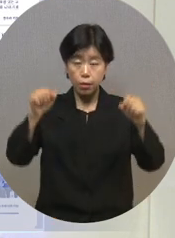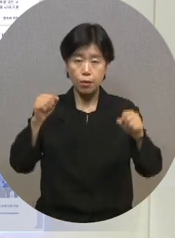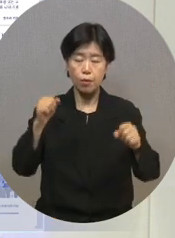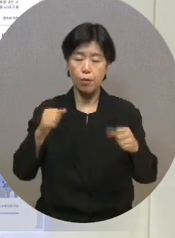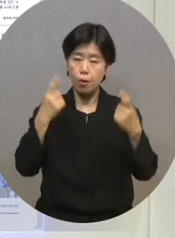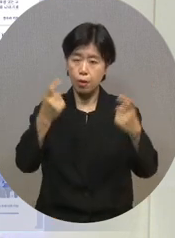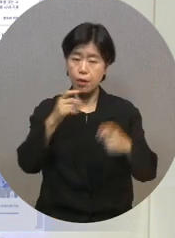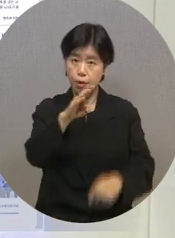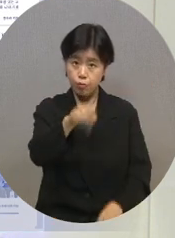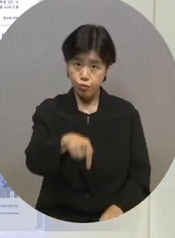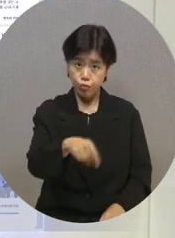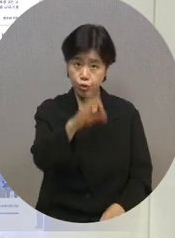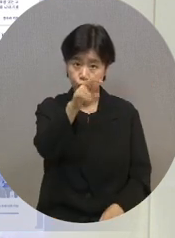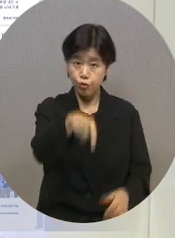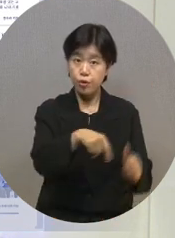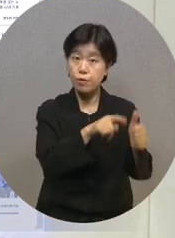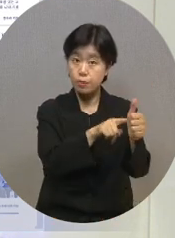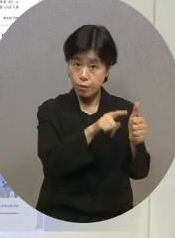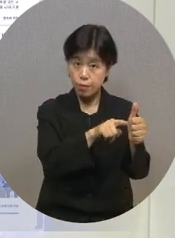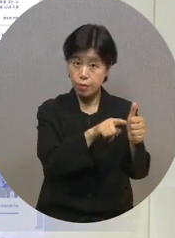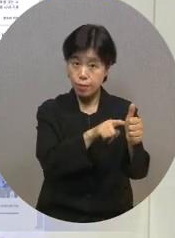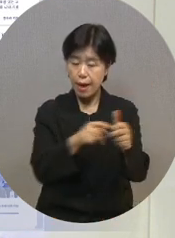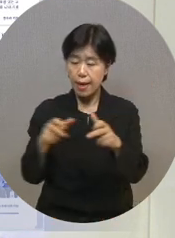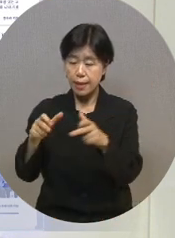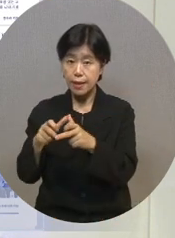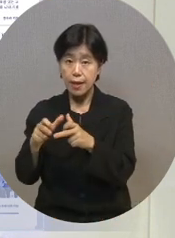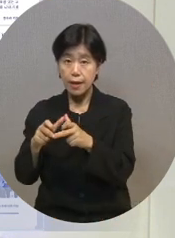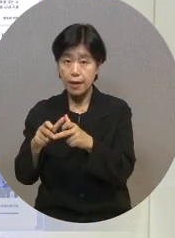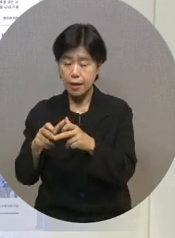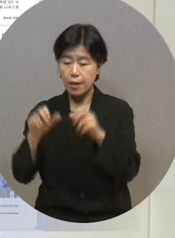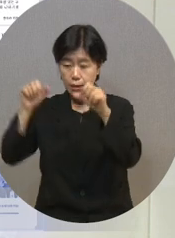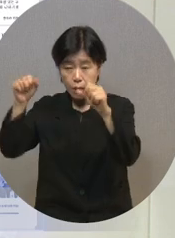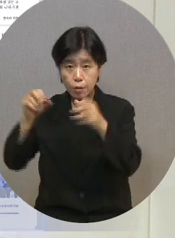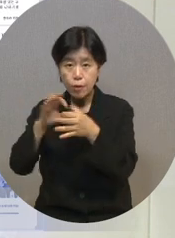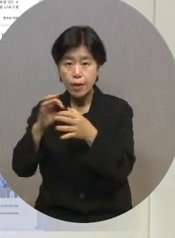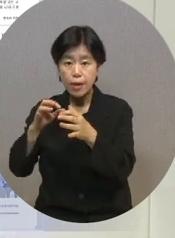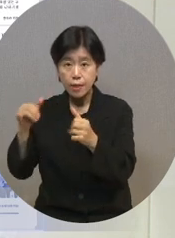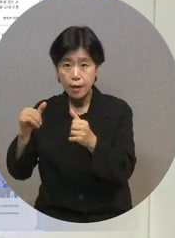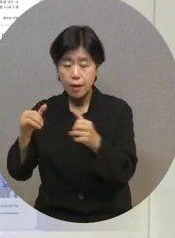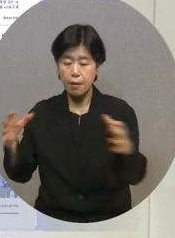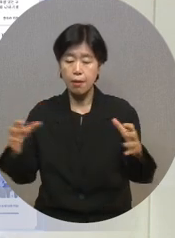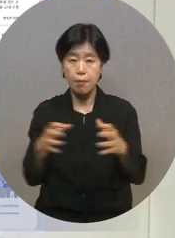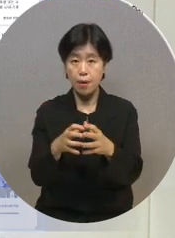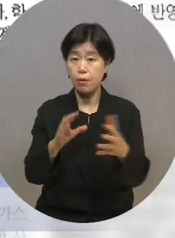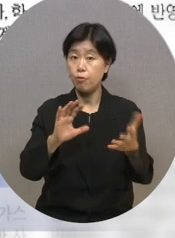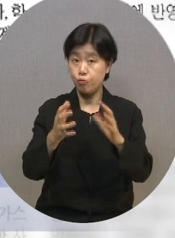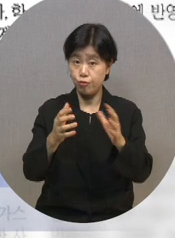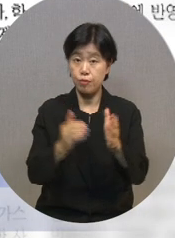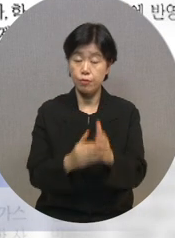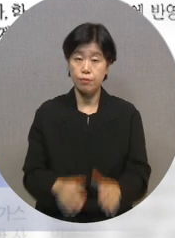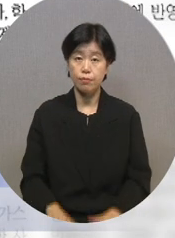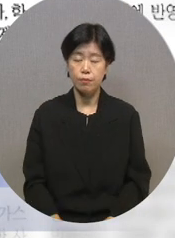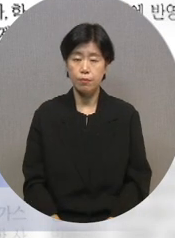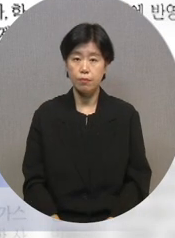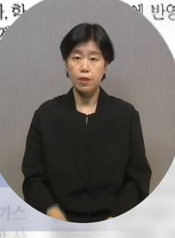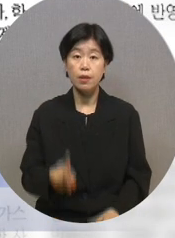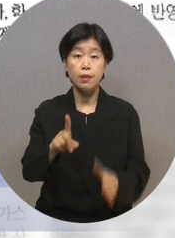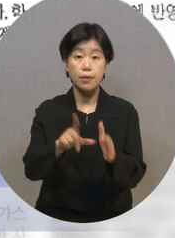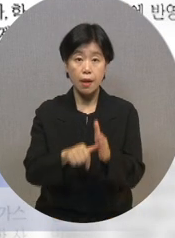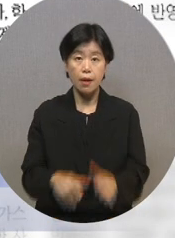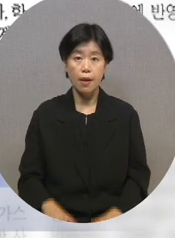유인촌 장관이 장애 체육 관계자들과 만나 간담회를 가졌다는 소식입니다 간담회에서